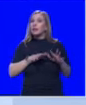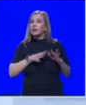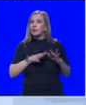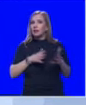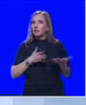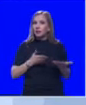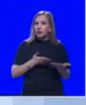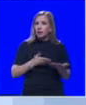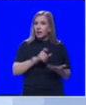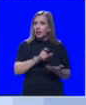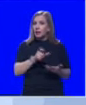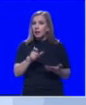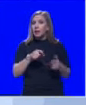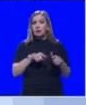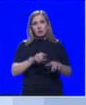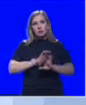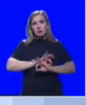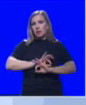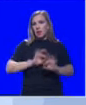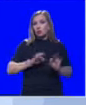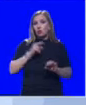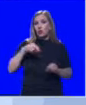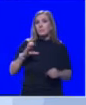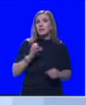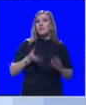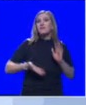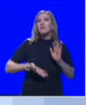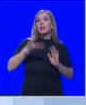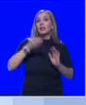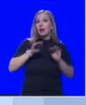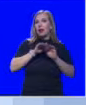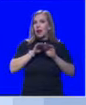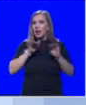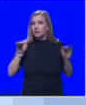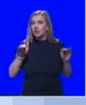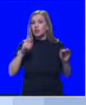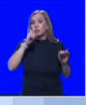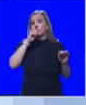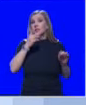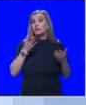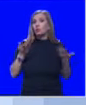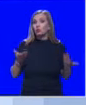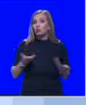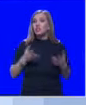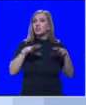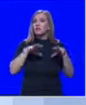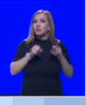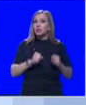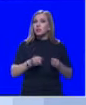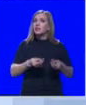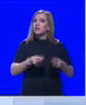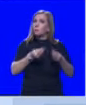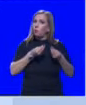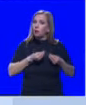резервираните да са наясно, че ДПС вдига летвата и ще бъде със самочувствието, че властта й се